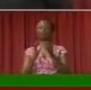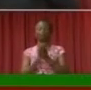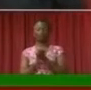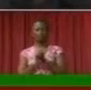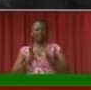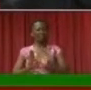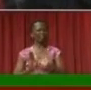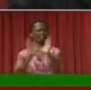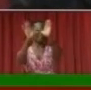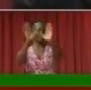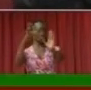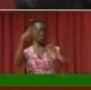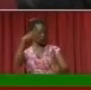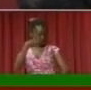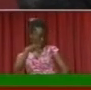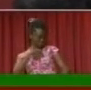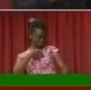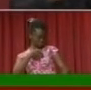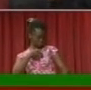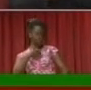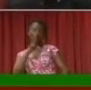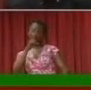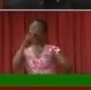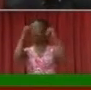Laisse que ta foi soit vivante.